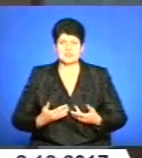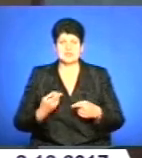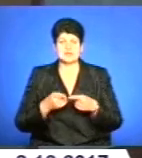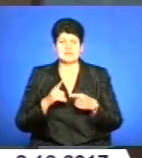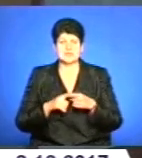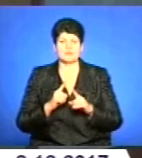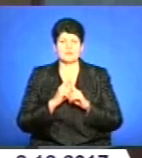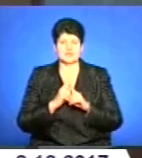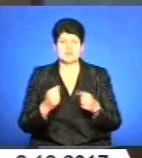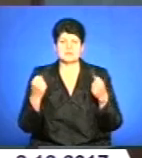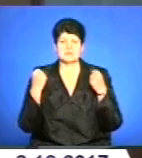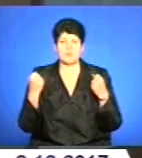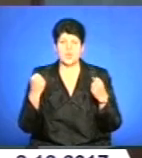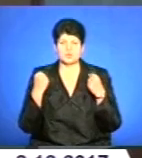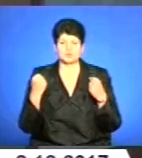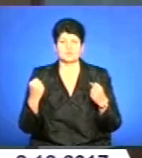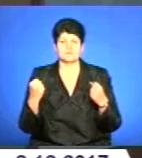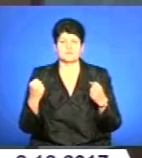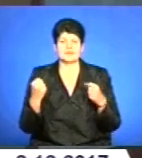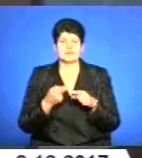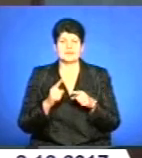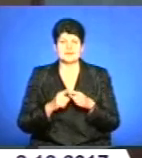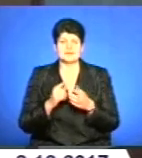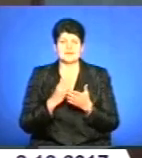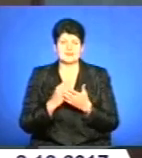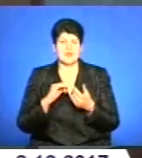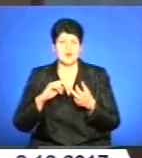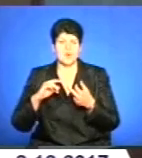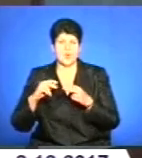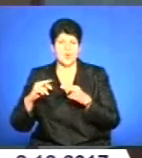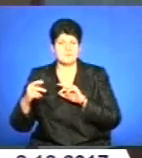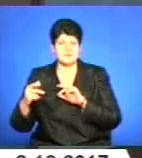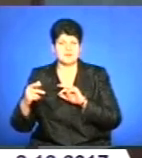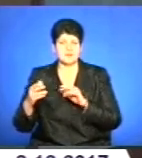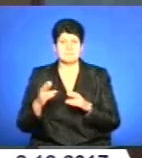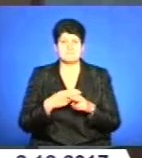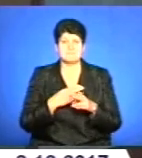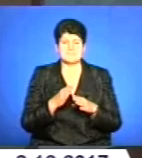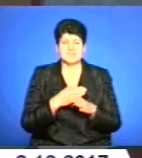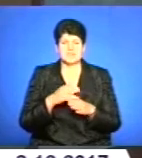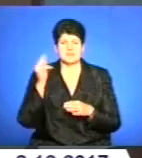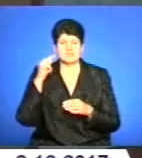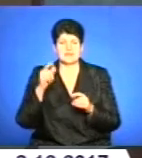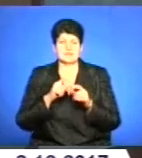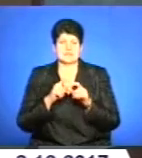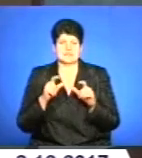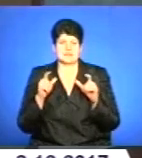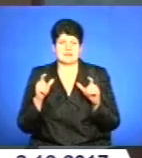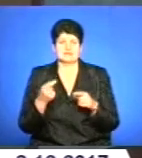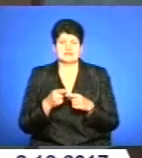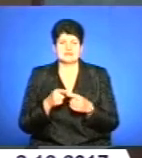провідники спорту, це є обмін між навчальними закладами, це